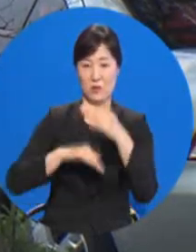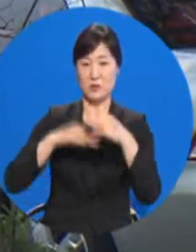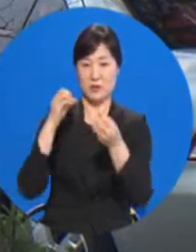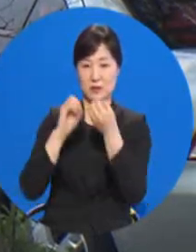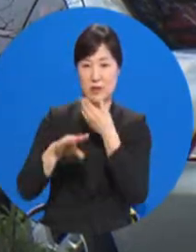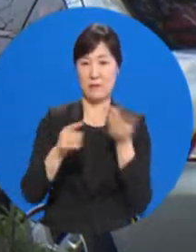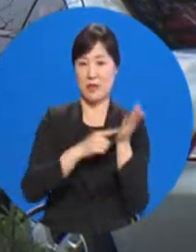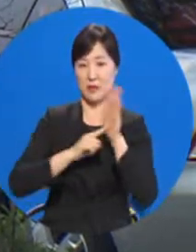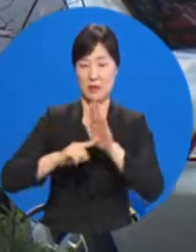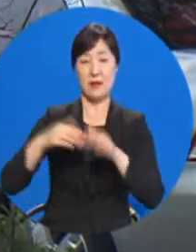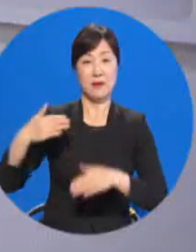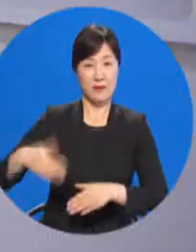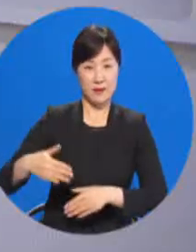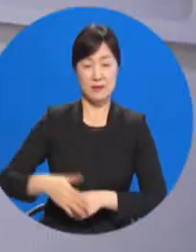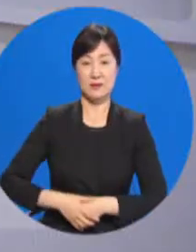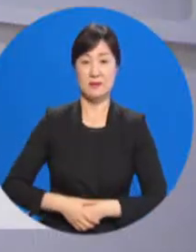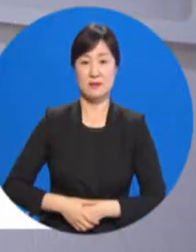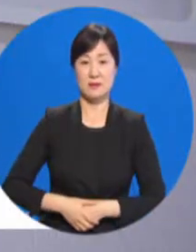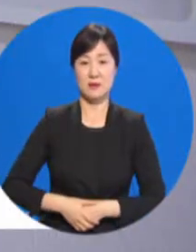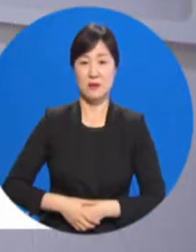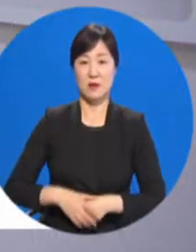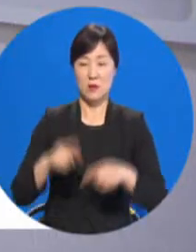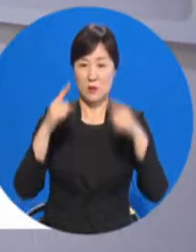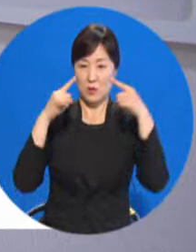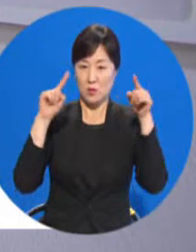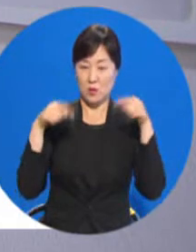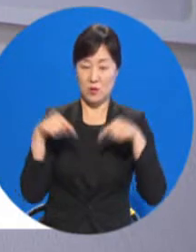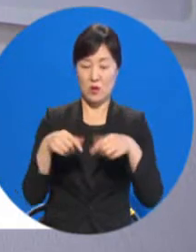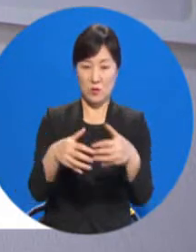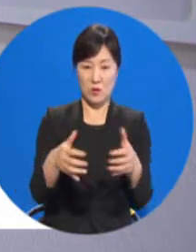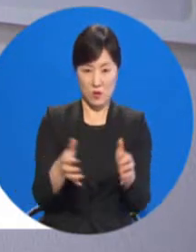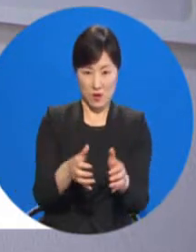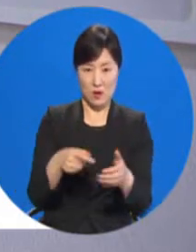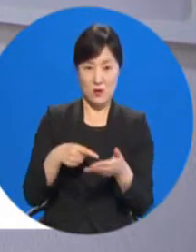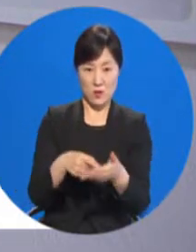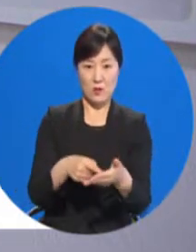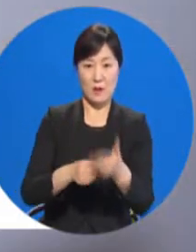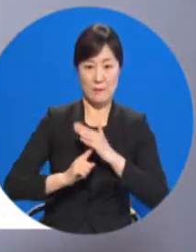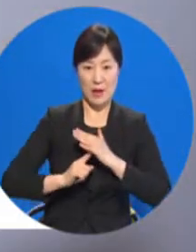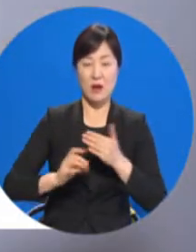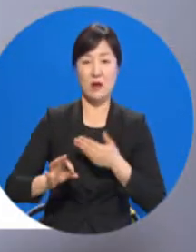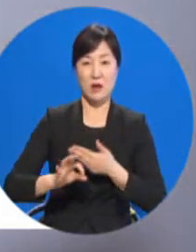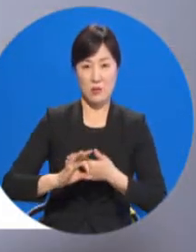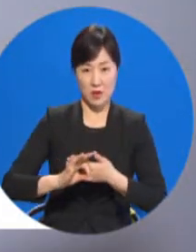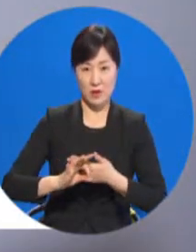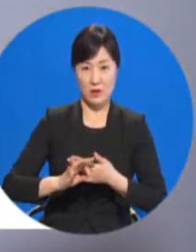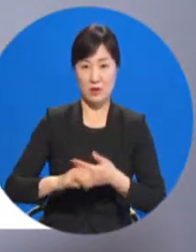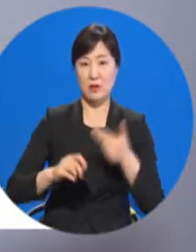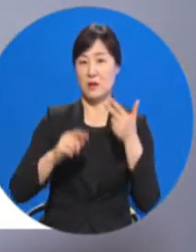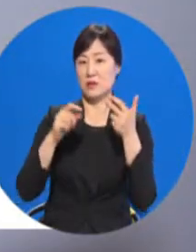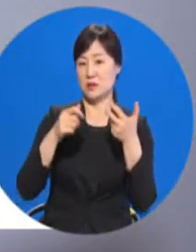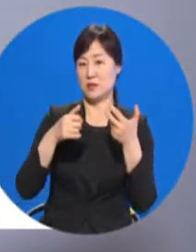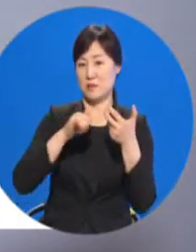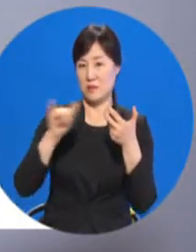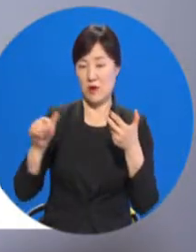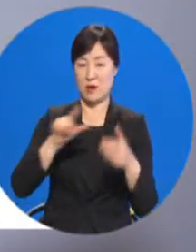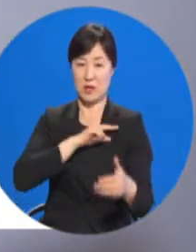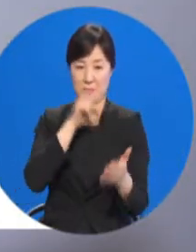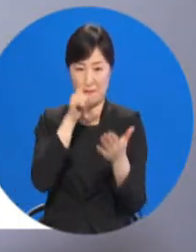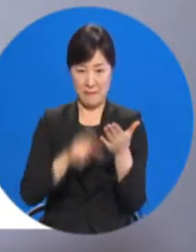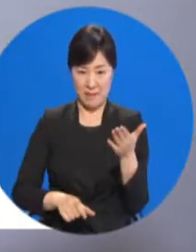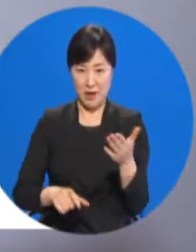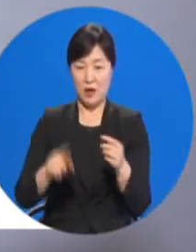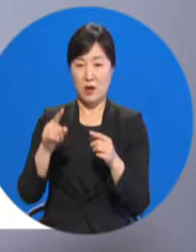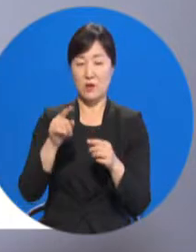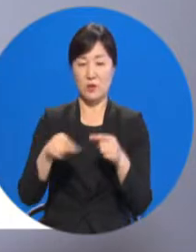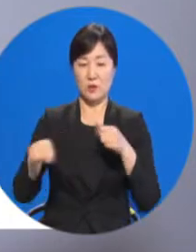있습니다. 이에 대해 청암대 교수협의회는 요구가 받아들여지지 않을 경우 교수 70여 명의 서명을 받은 탄원서를